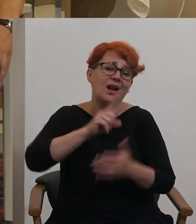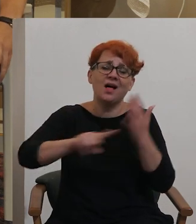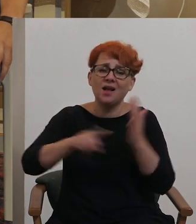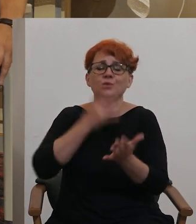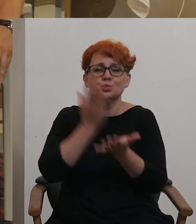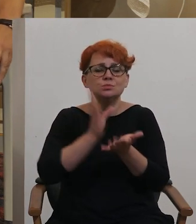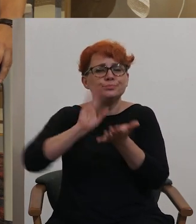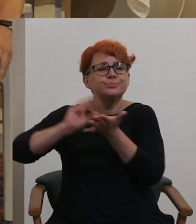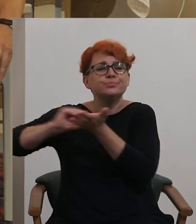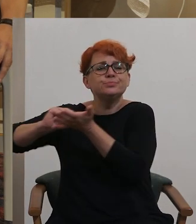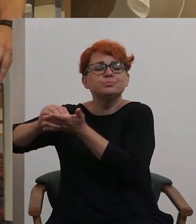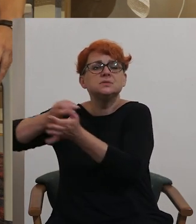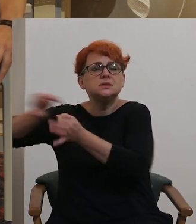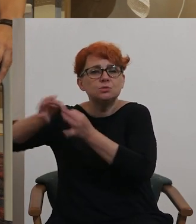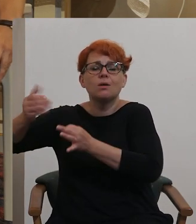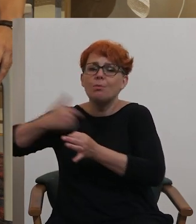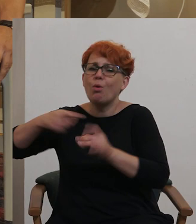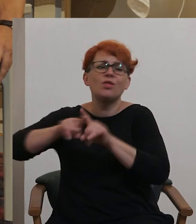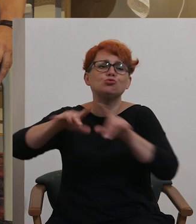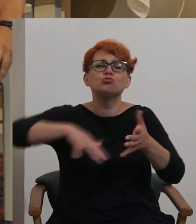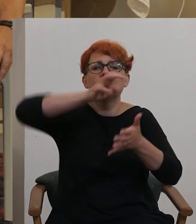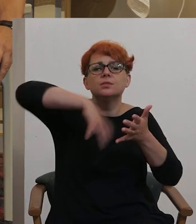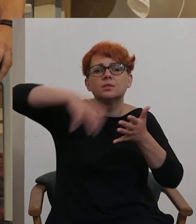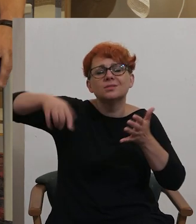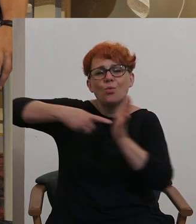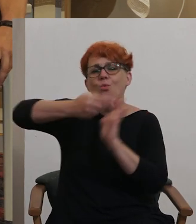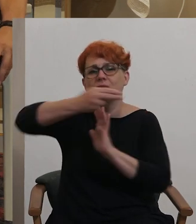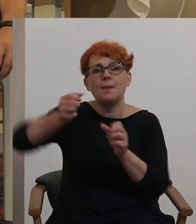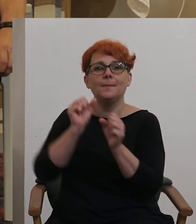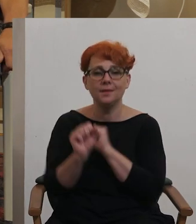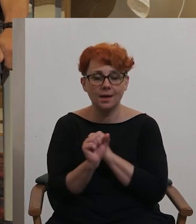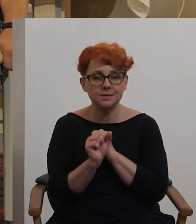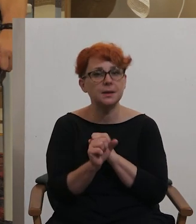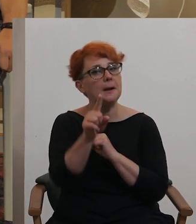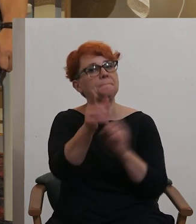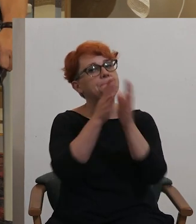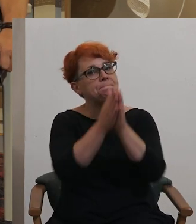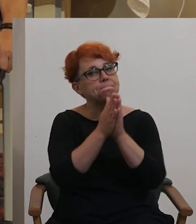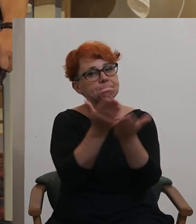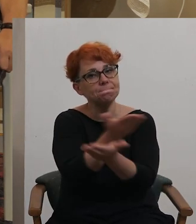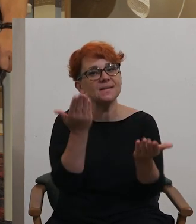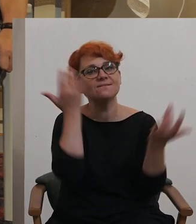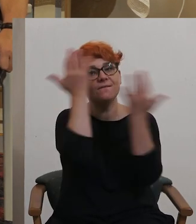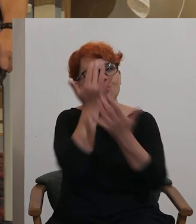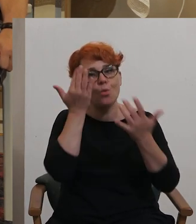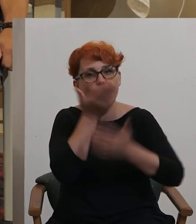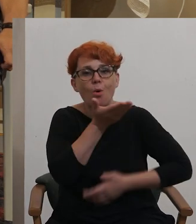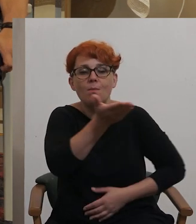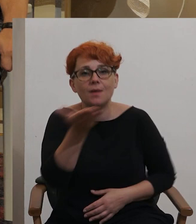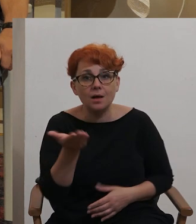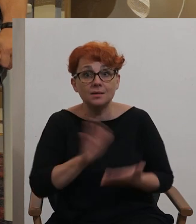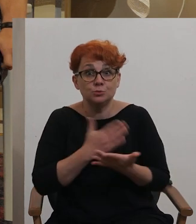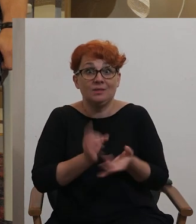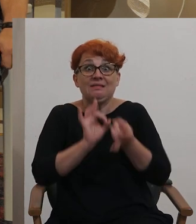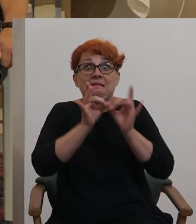wielokrotnie się teraz o tym mówi i rozpisuje się na ten temat. A proszę Państwa, wyobraźcie sobie, co by było